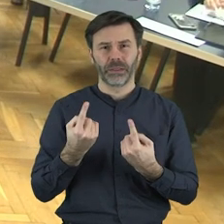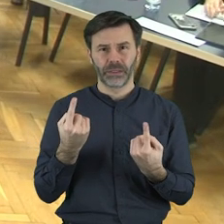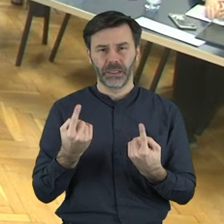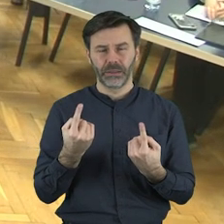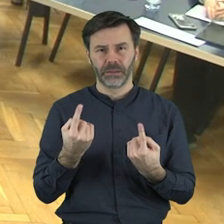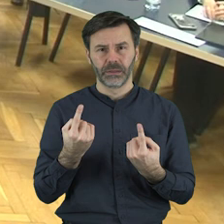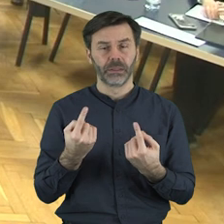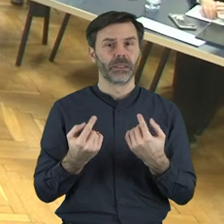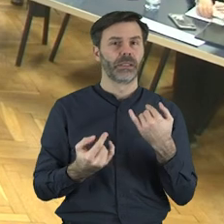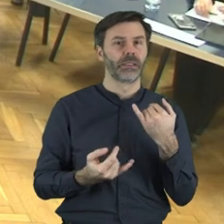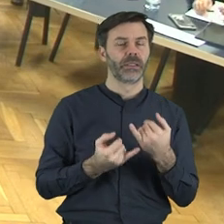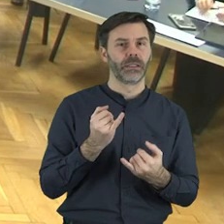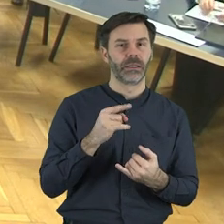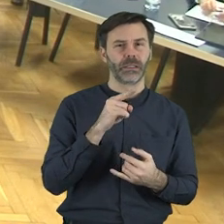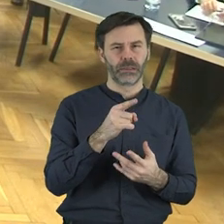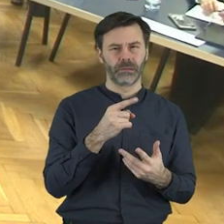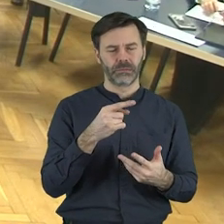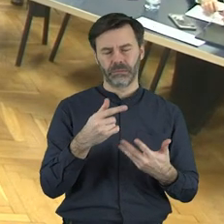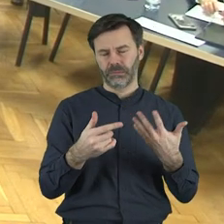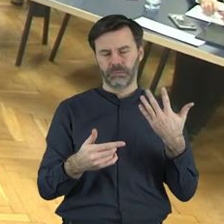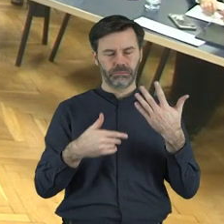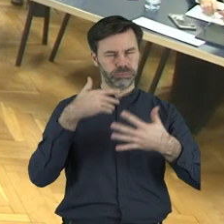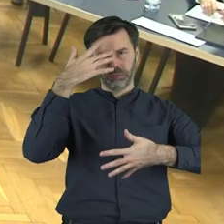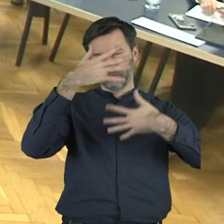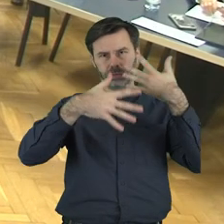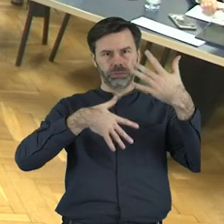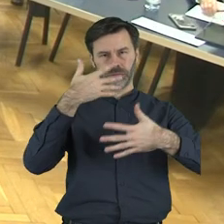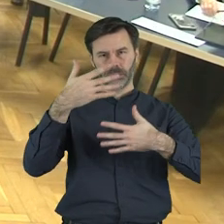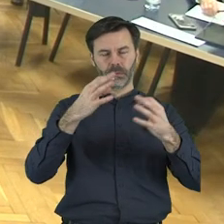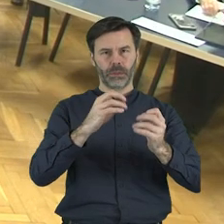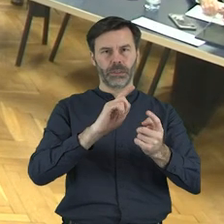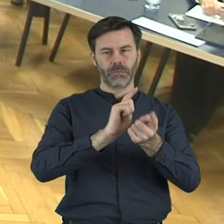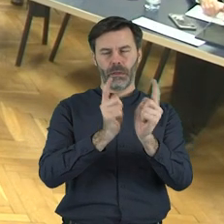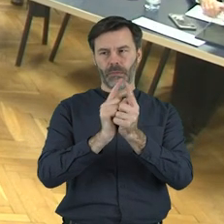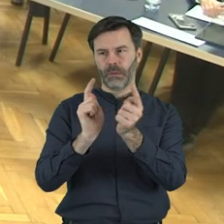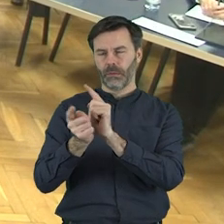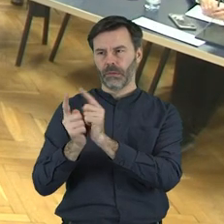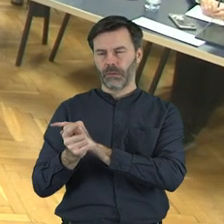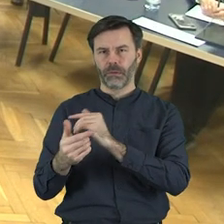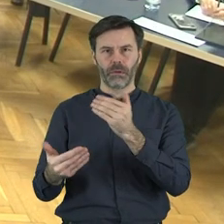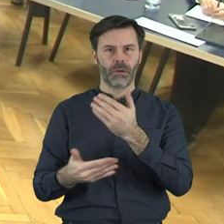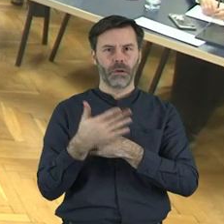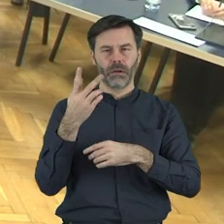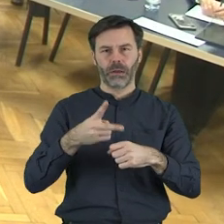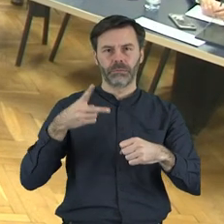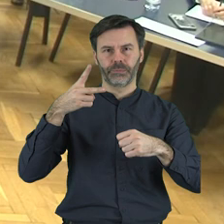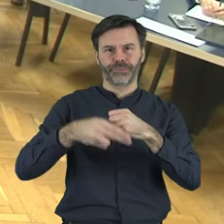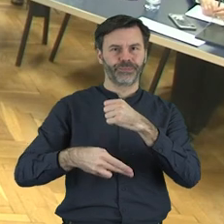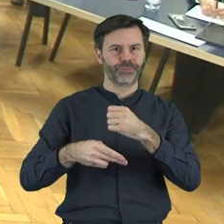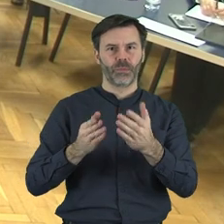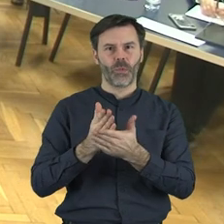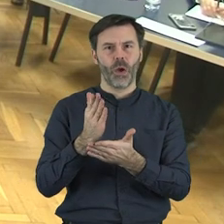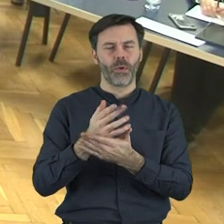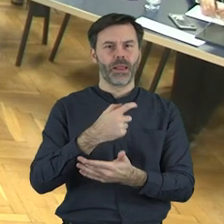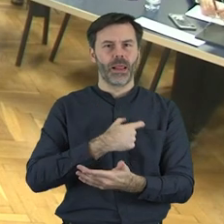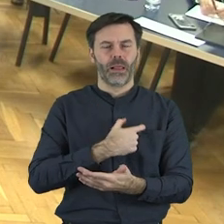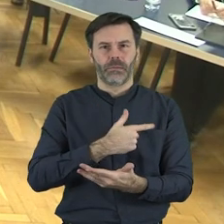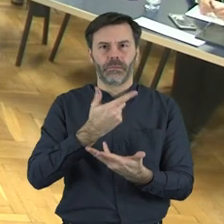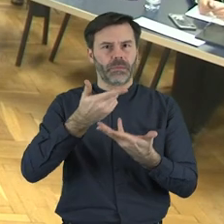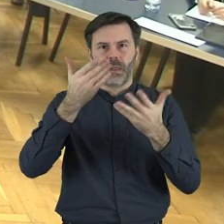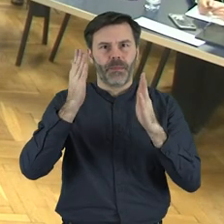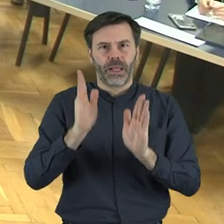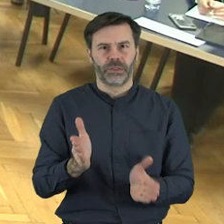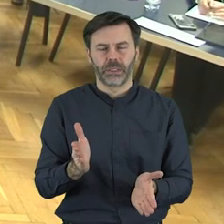do przerwy w świadczeniu usług w tym zakresie, bo to jest zbyt ważna sprawa, kluczowa i dotycząca życia i